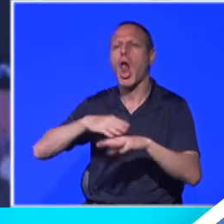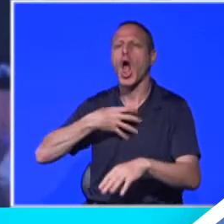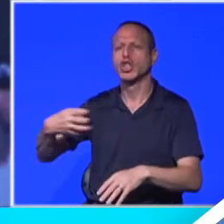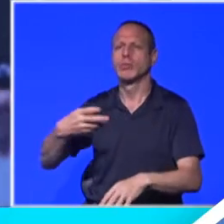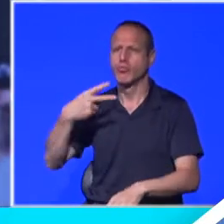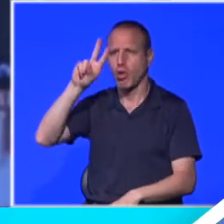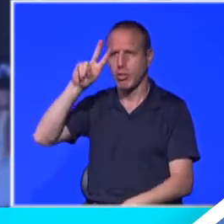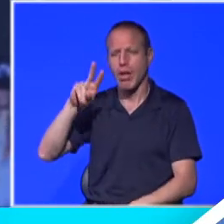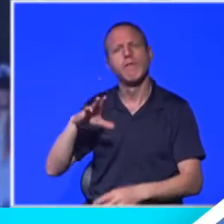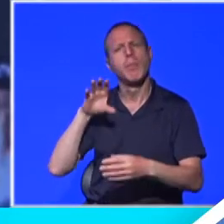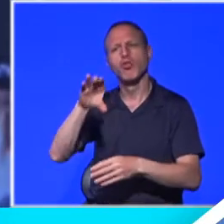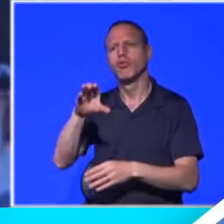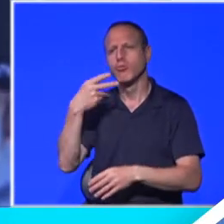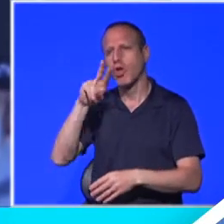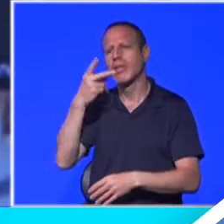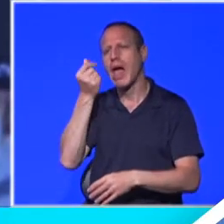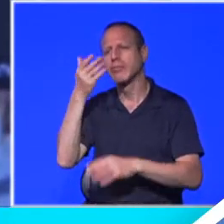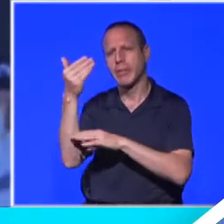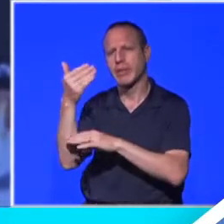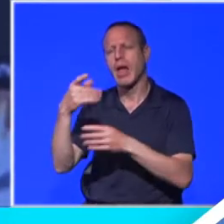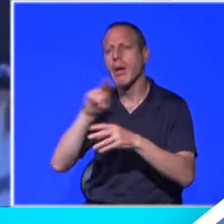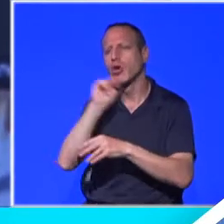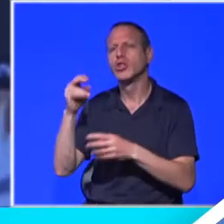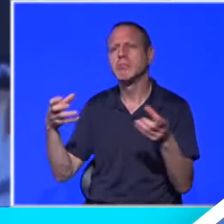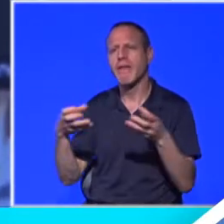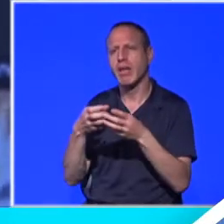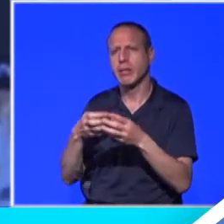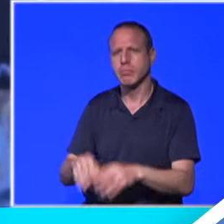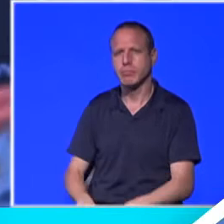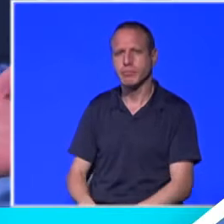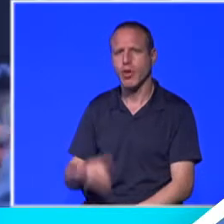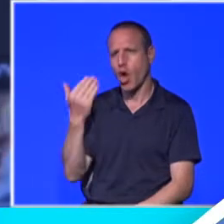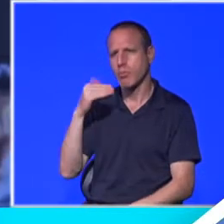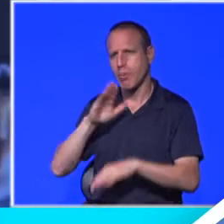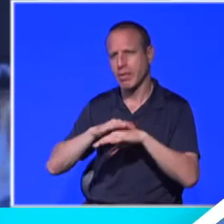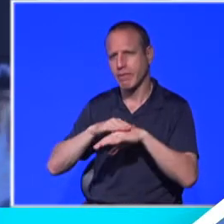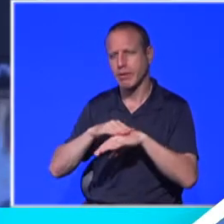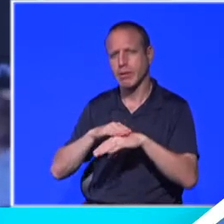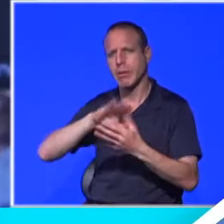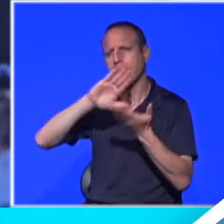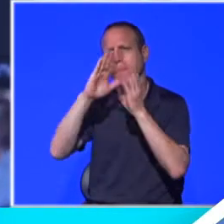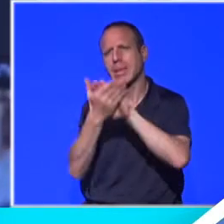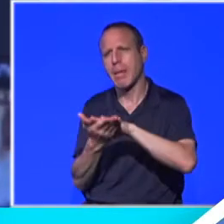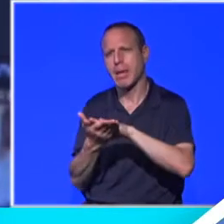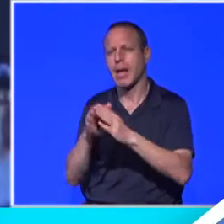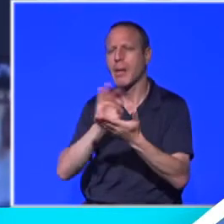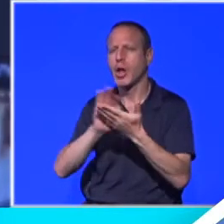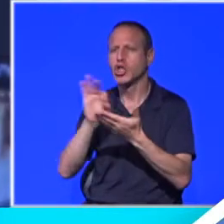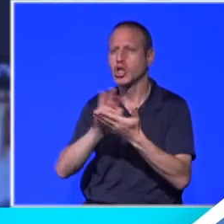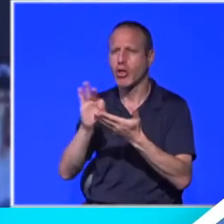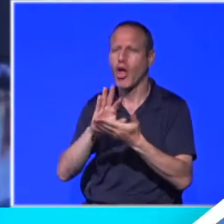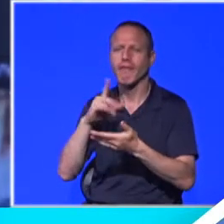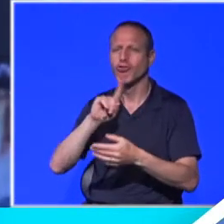יותר, ומשקיעים יותר כספי מדינה בנושאים חברתיים. קודמו בתפקיד מתהפך בלשכתו איפה שהיא